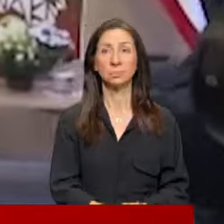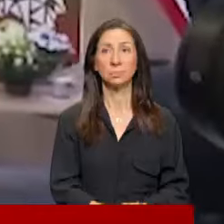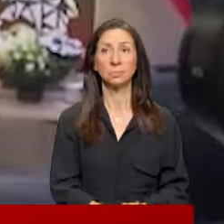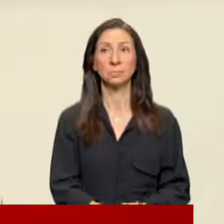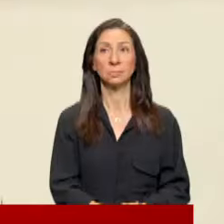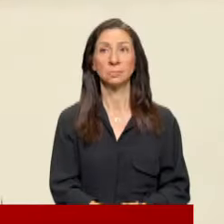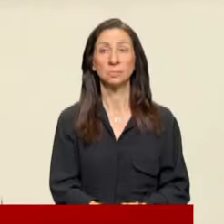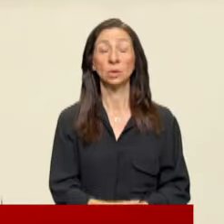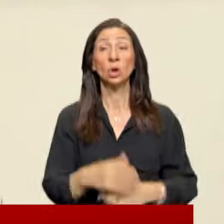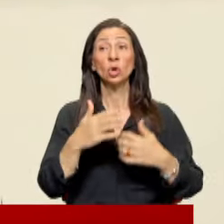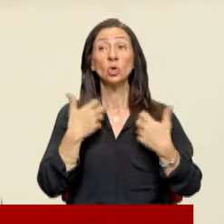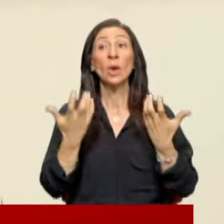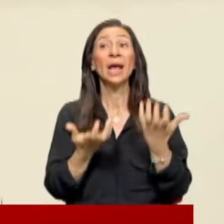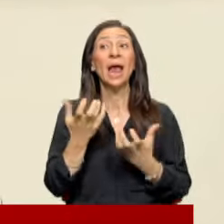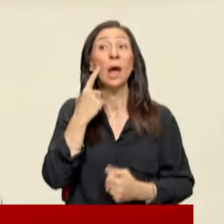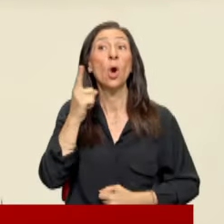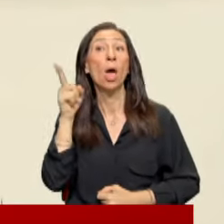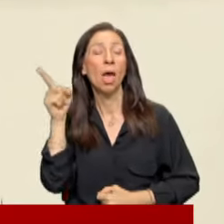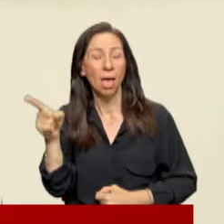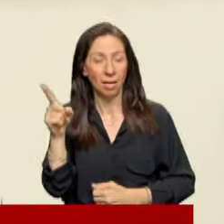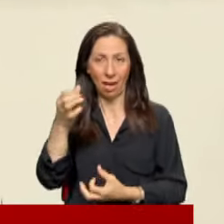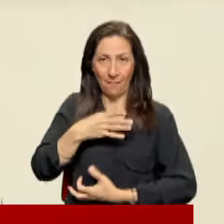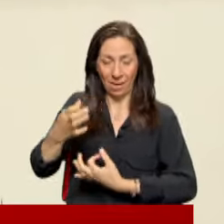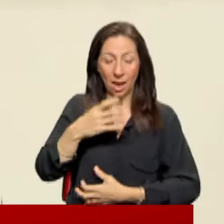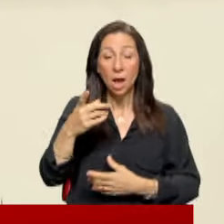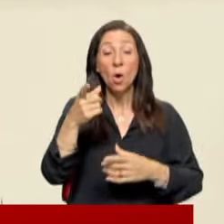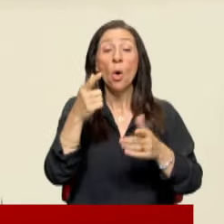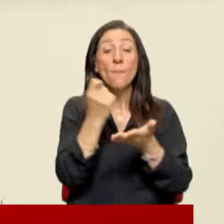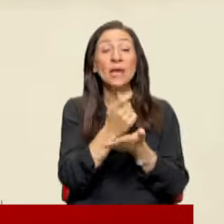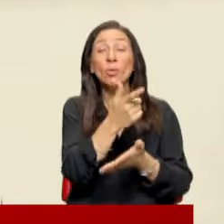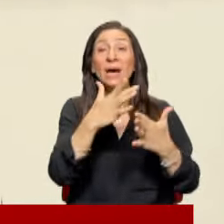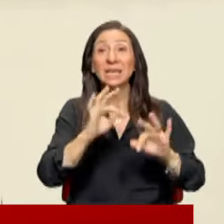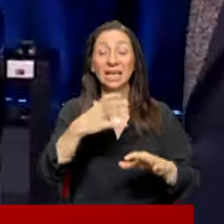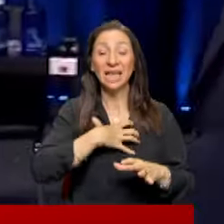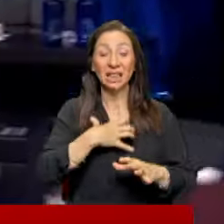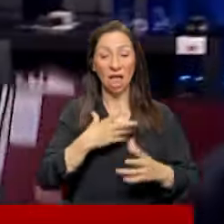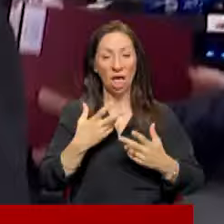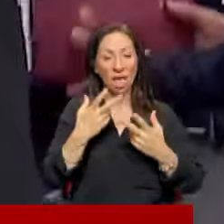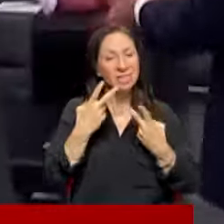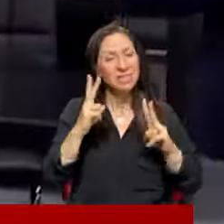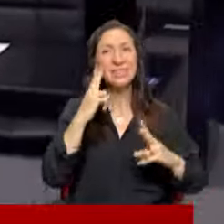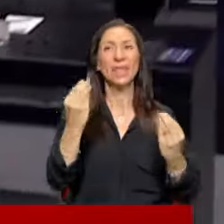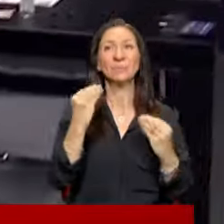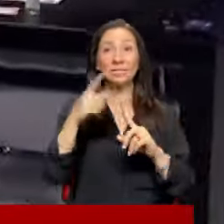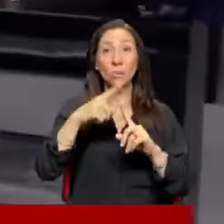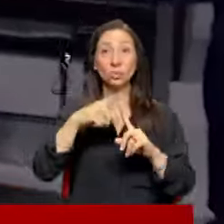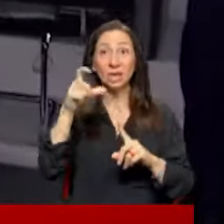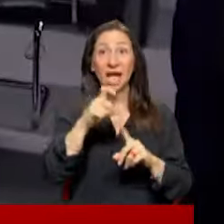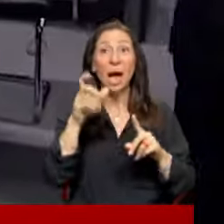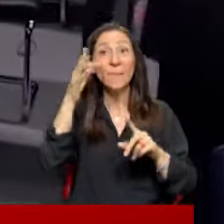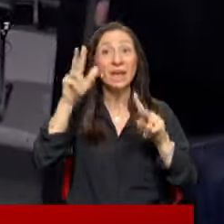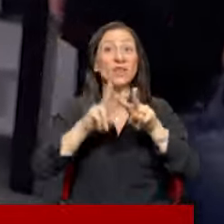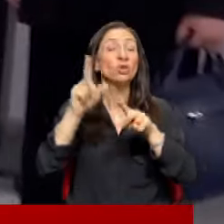istiyor güvenlik Kaynaklarına göre fetö'cülerin skandal mektup hazırlığı kendine aklama Temmuz ayında washington'da